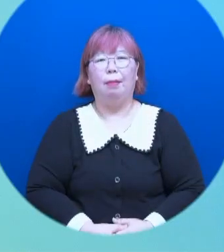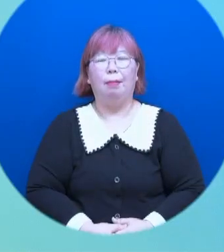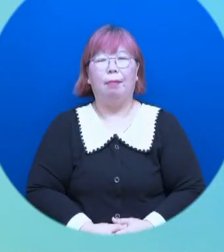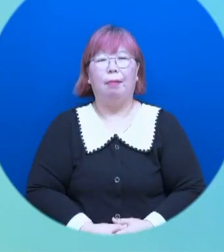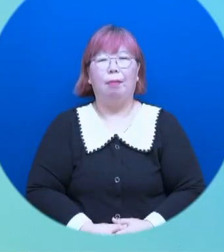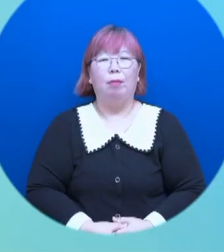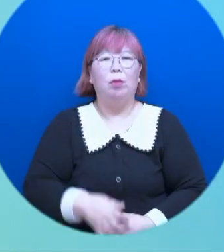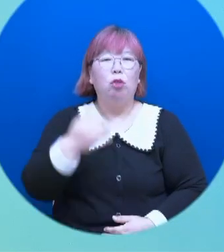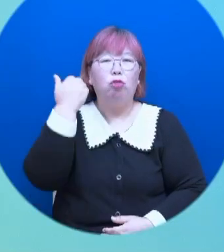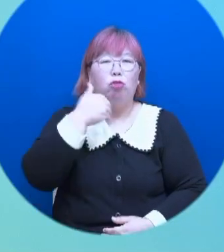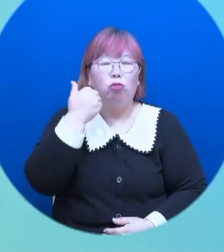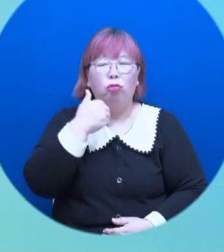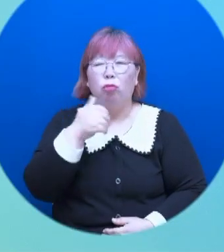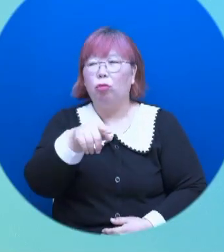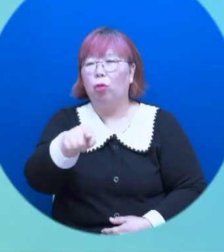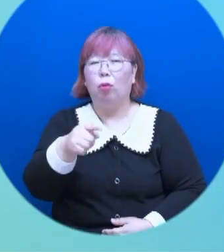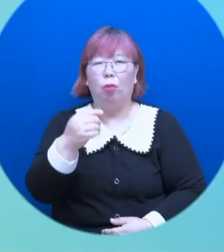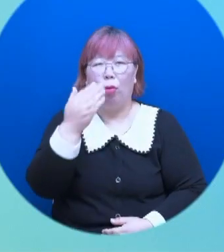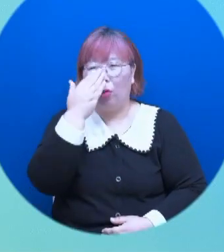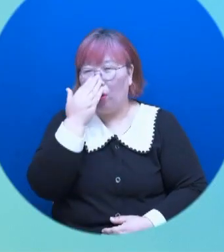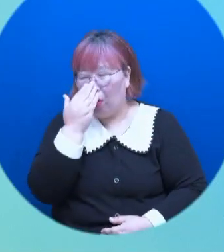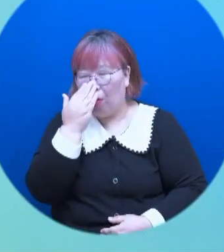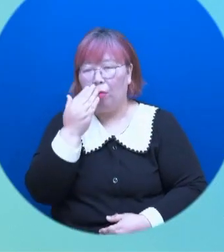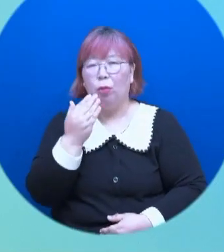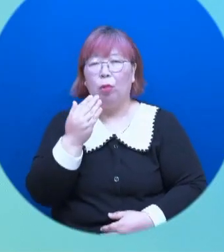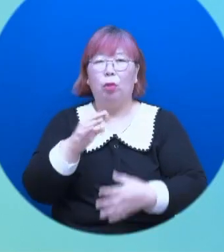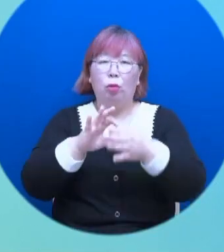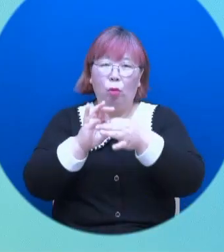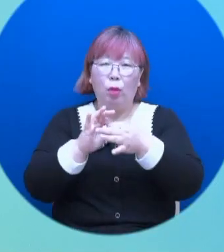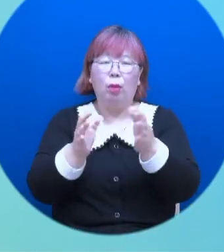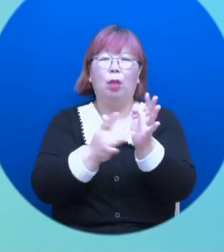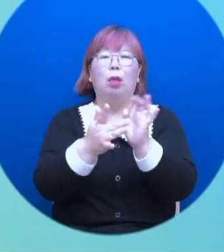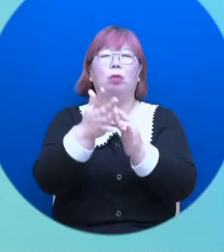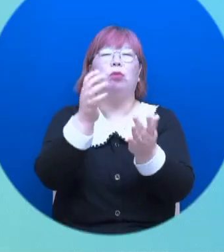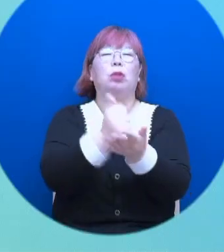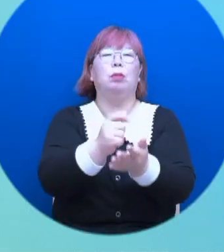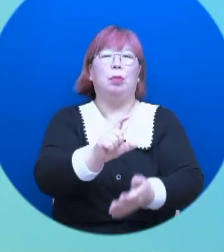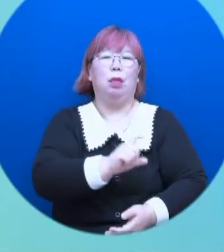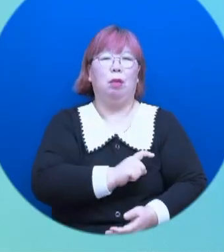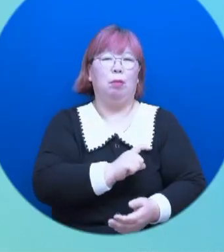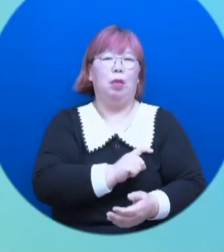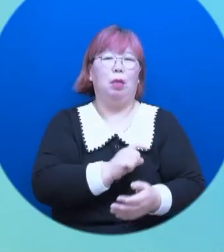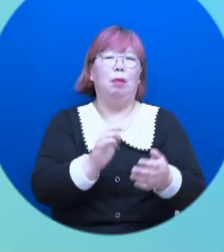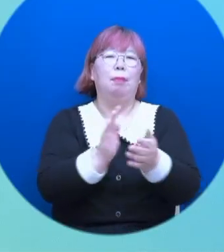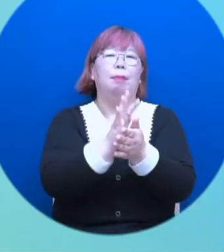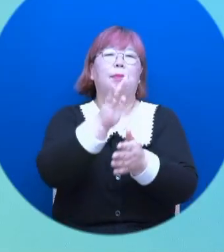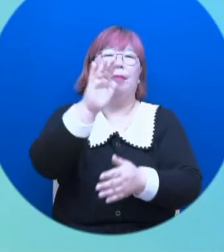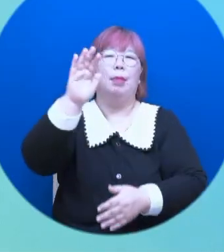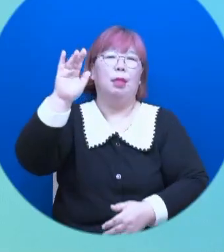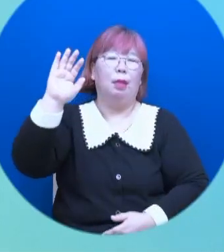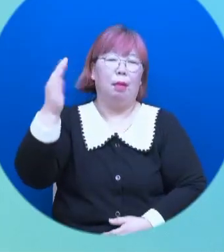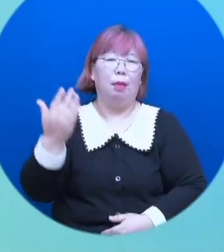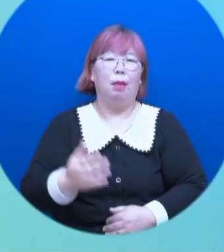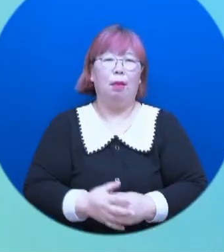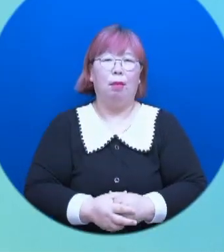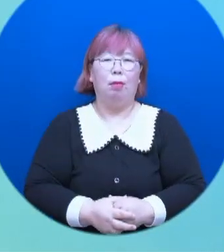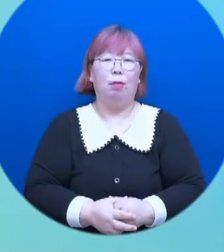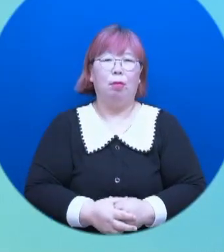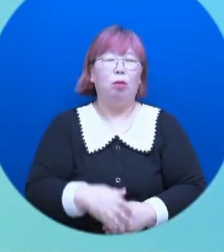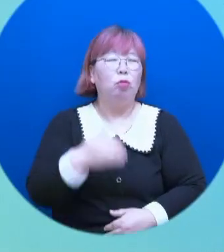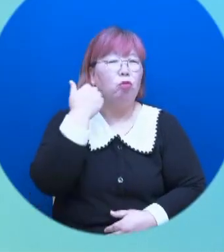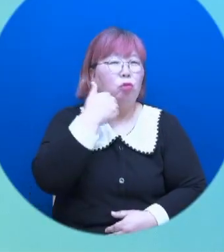누군가의 겸손으로 말미암아 예수님의 이름이 빛나게 됩니다. 누군가의 겸손으로